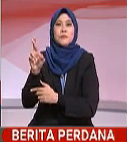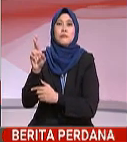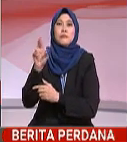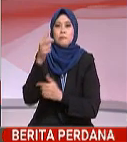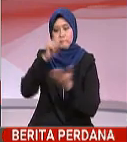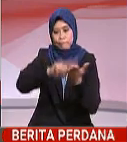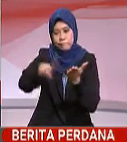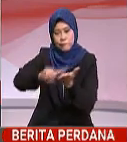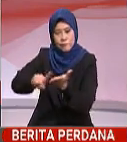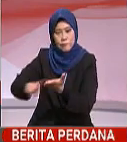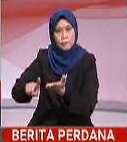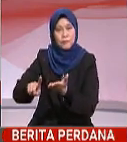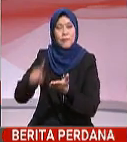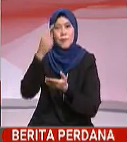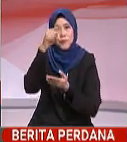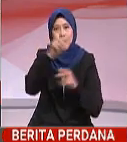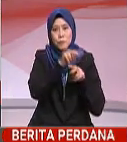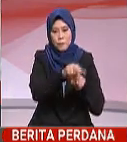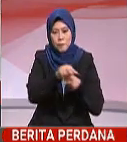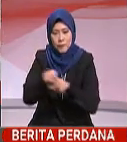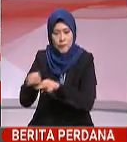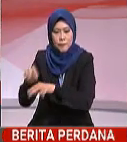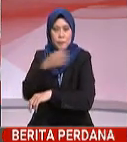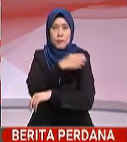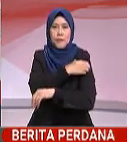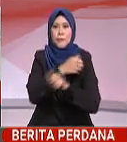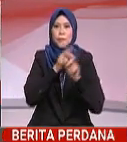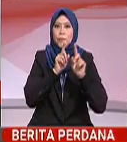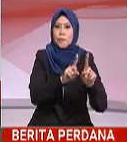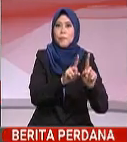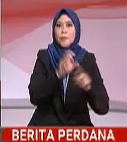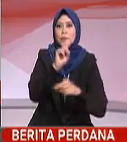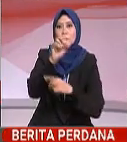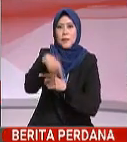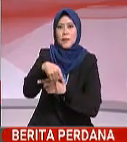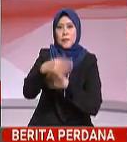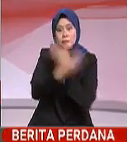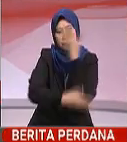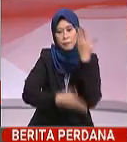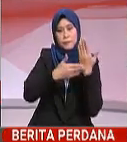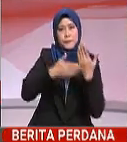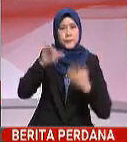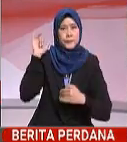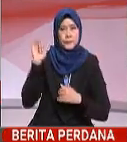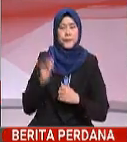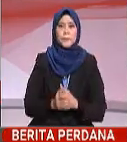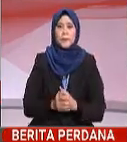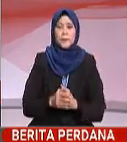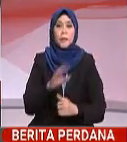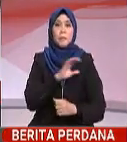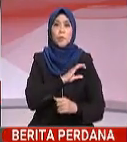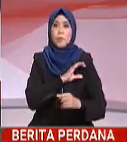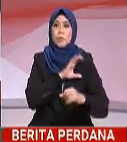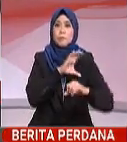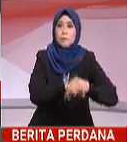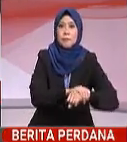68,199 pemeriksaan bagi memantau dan menguatkuasa pematuhan SOP di seluruh negara semalam. Polis